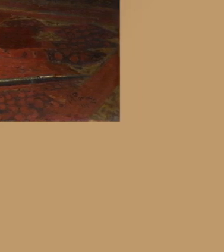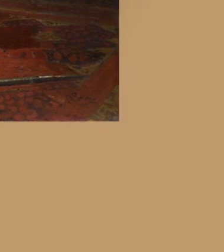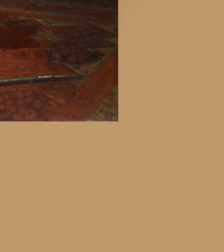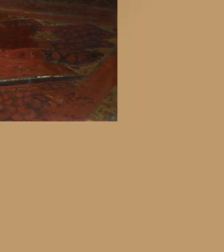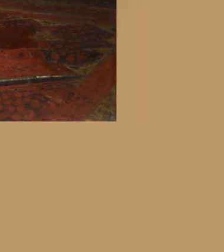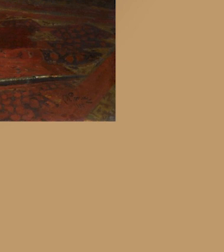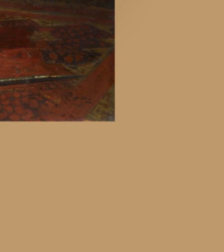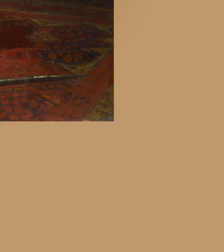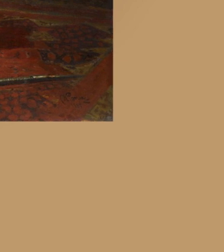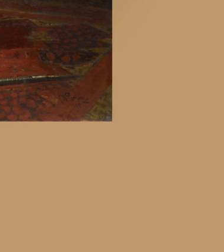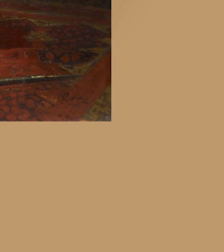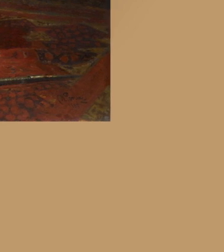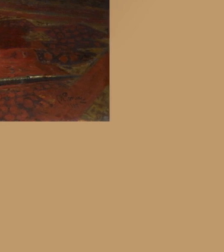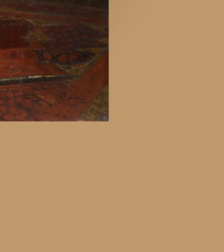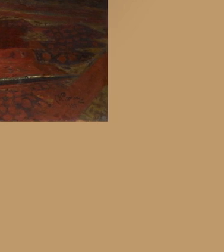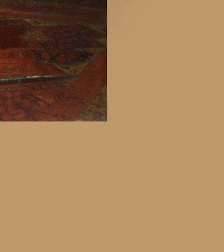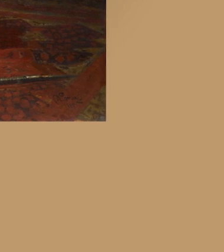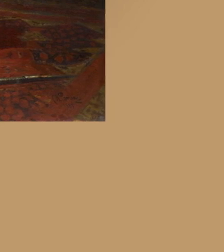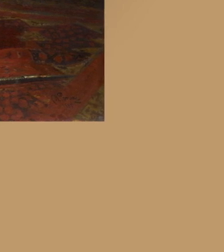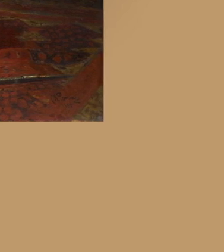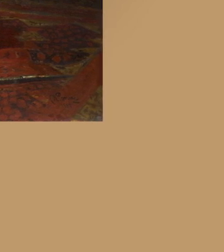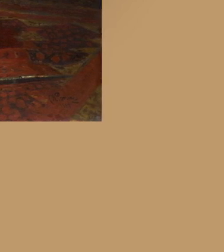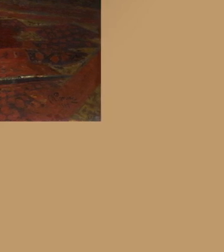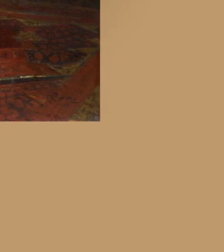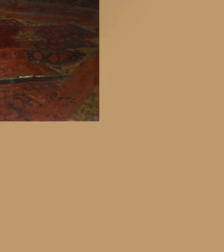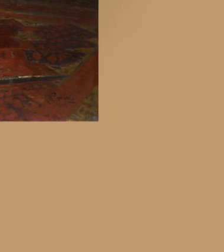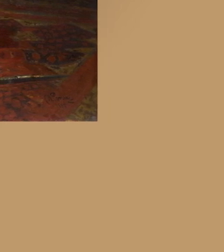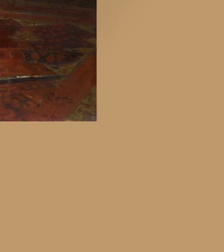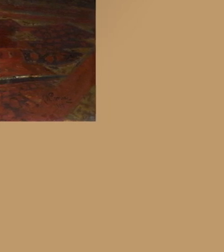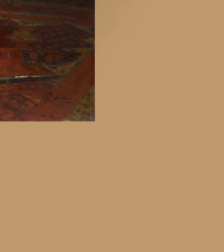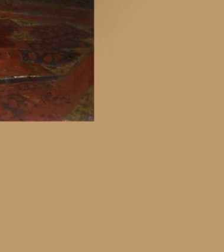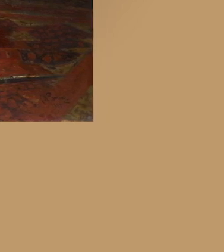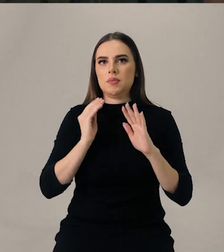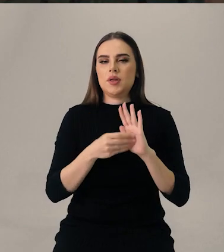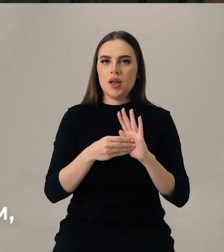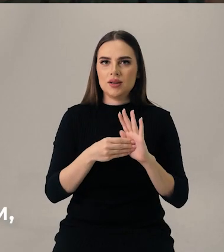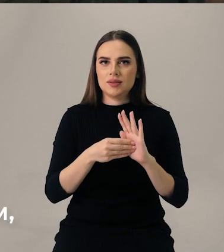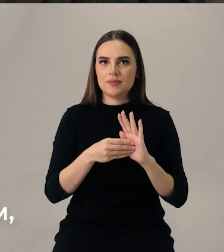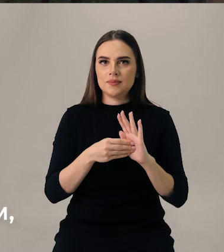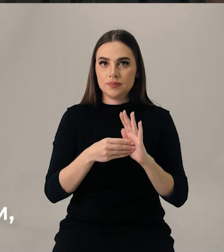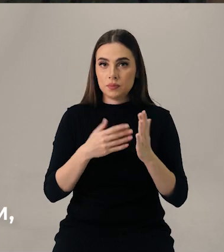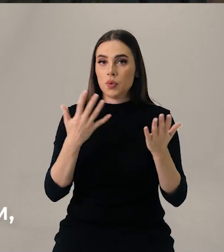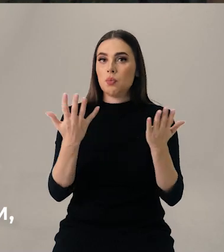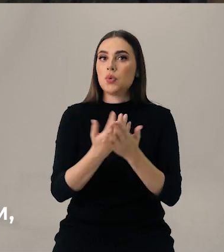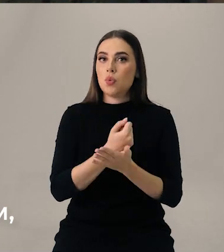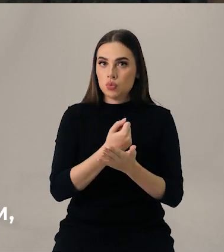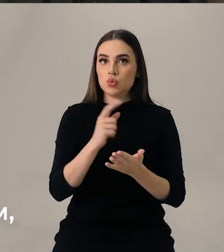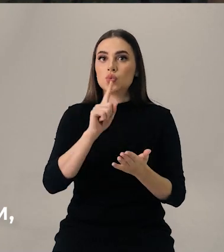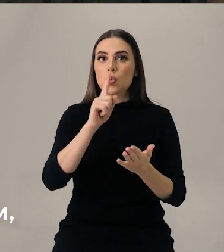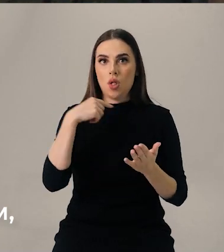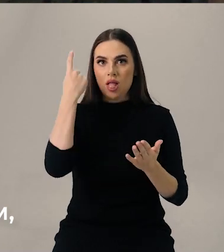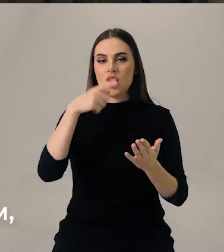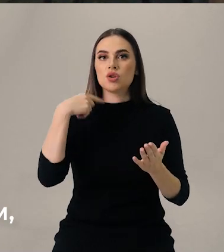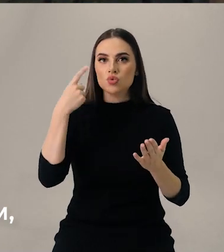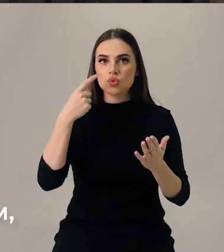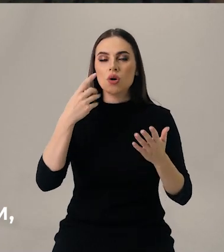Скуратова. Якобы он — настоящий убийца царевича, скрывающийся в тени. Тогда получилось бы, что лицо царя